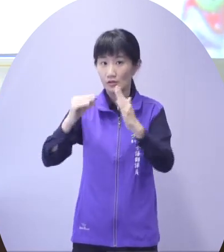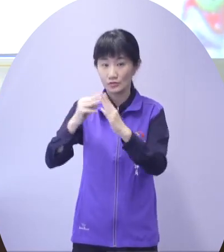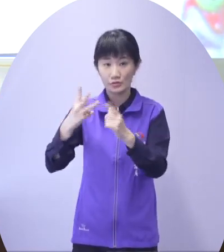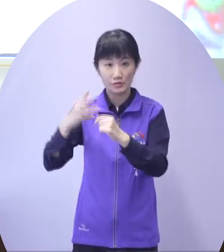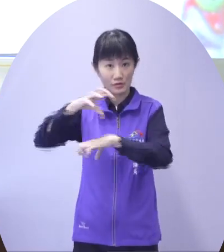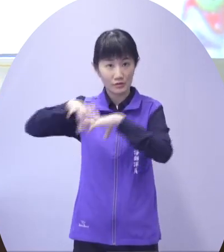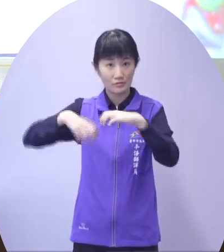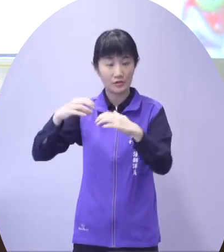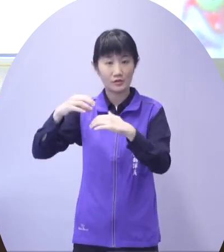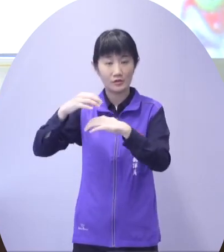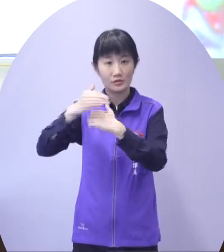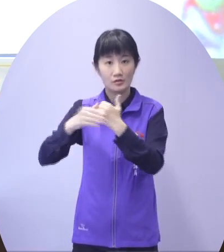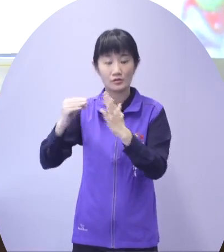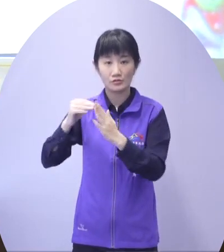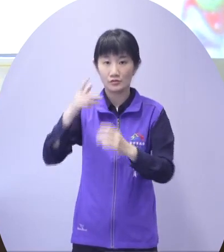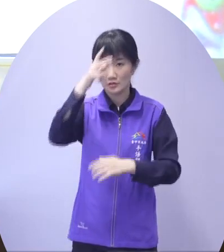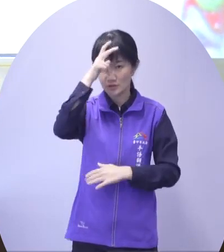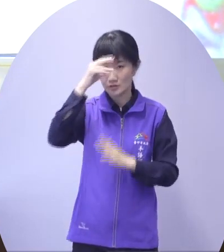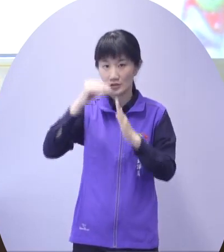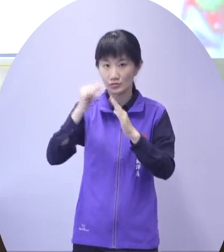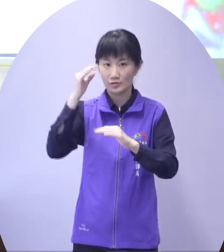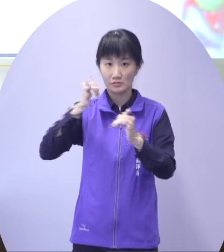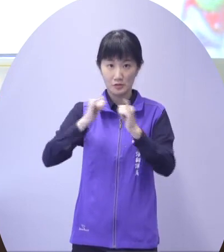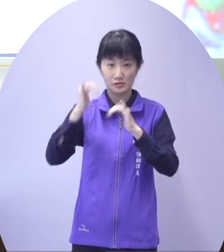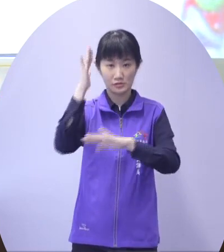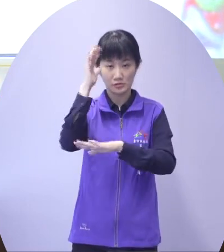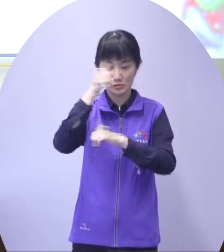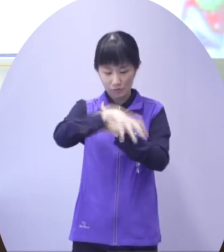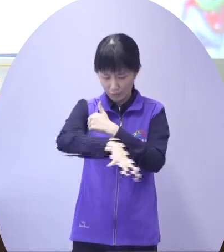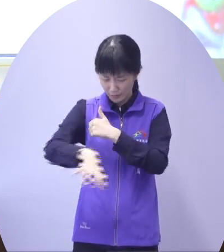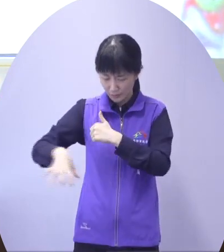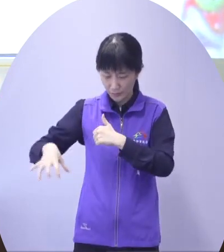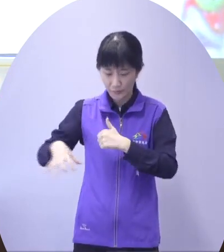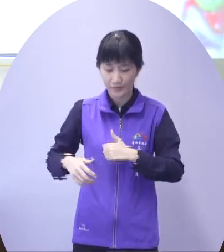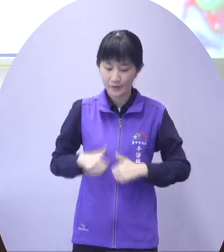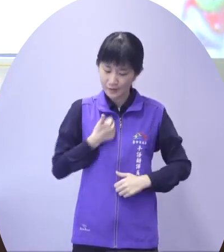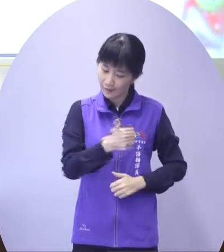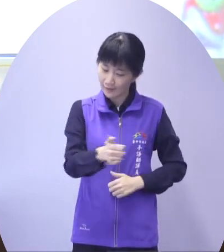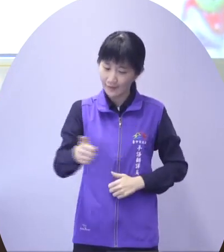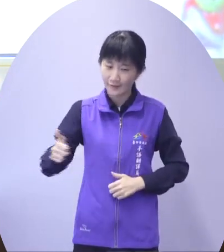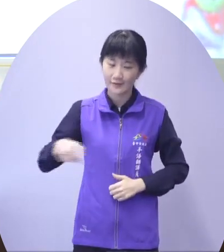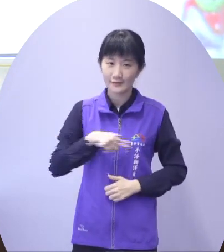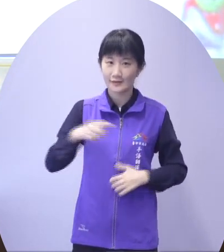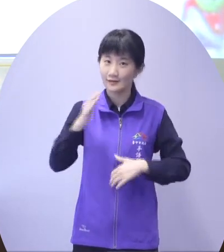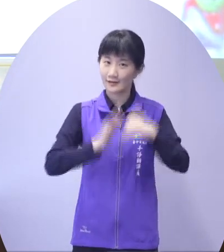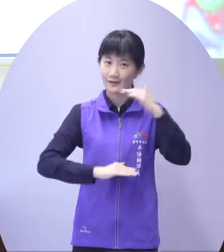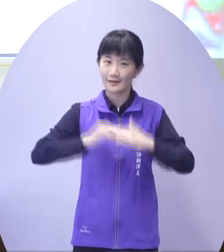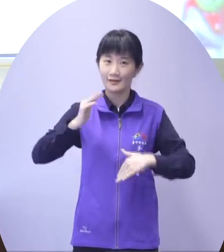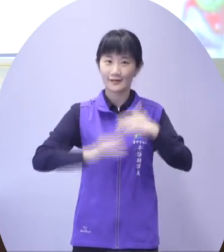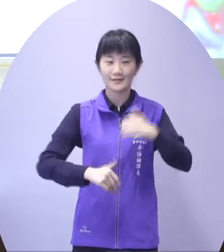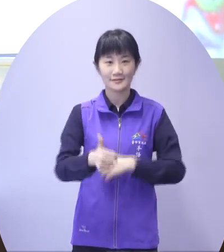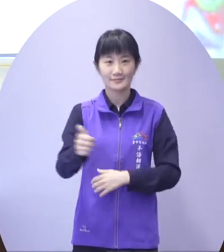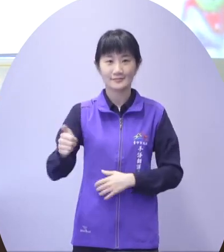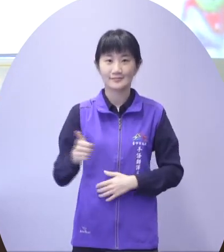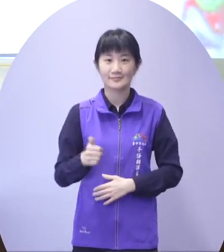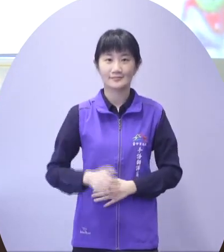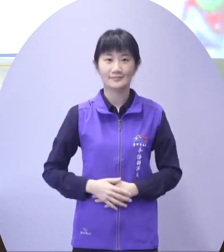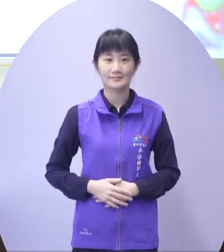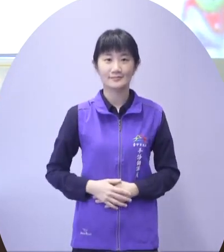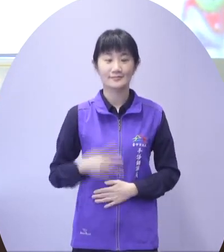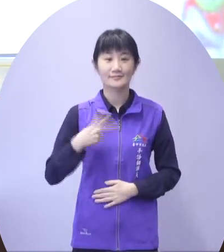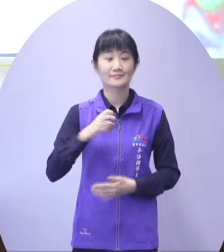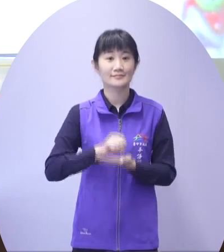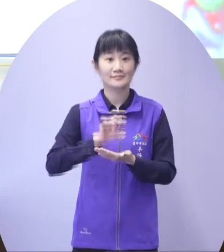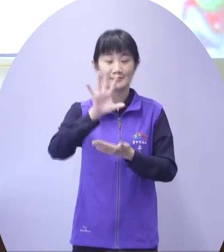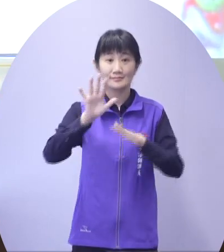局包括警察局以及民政局哈，各个区公所，非常感谢大家的一个共同的一个协办哈。那我跟大家